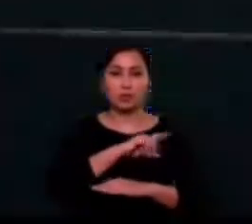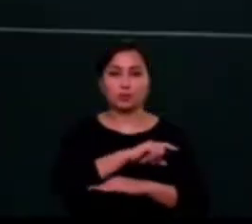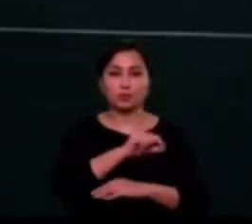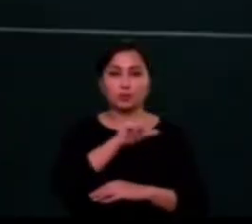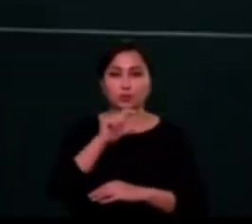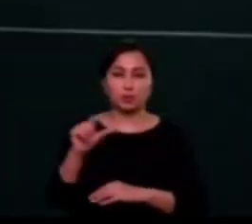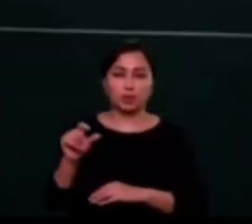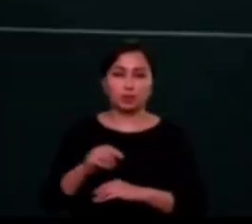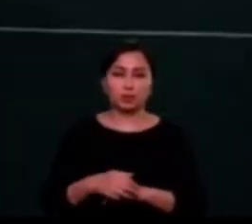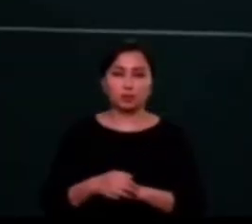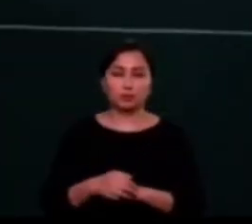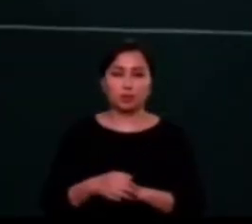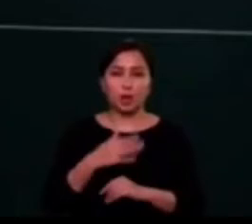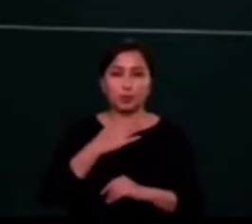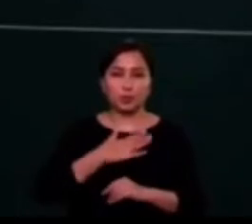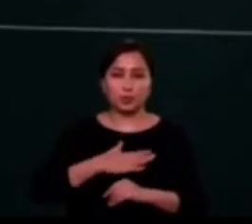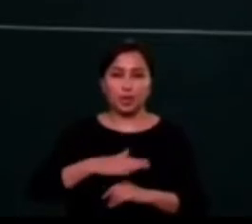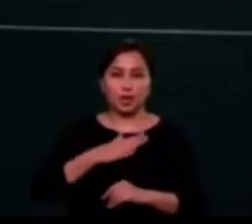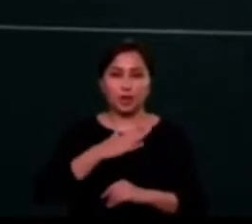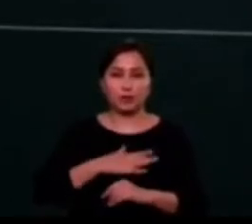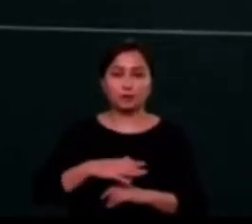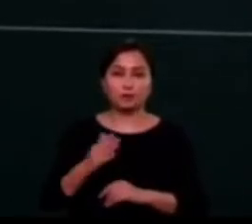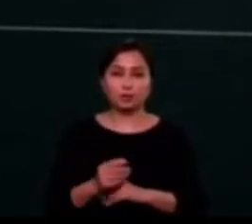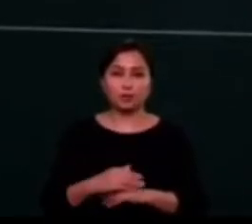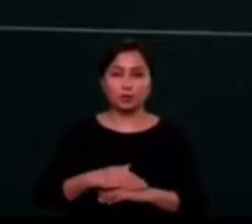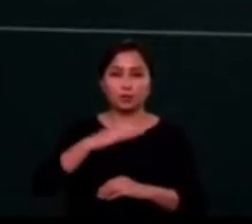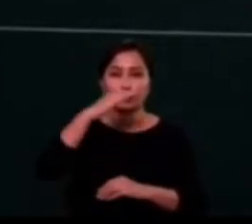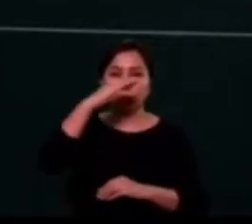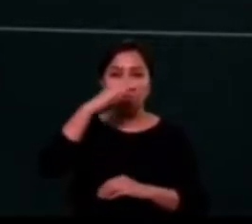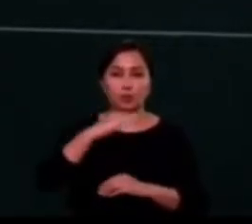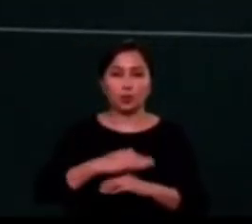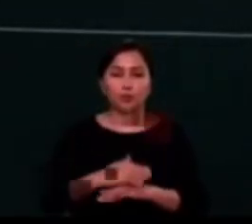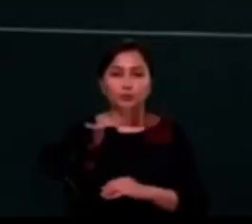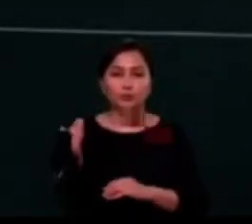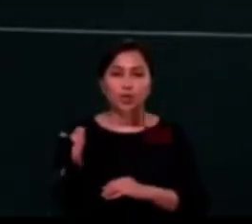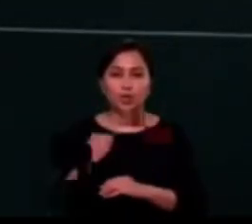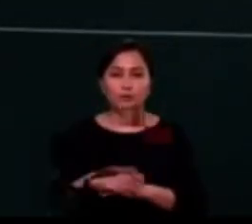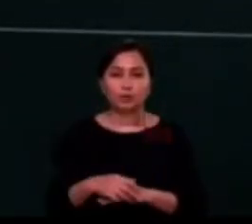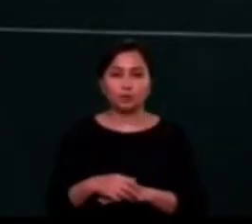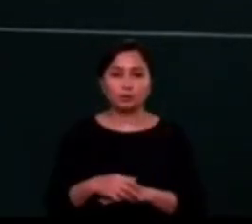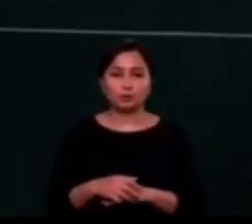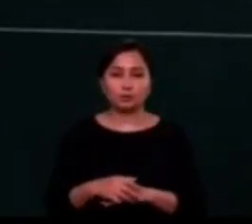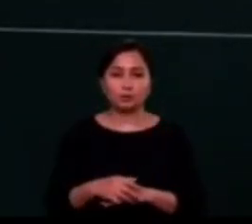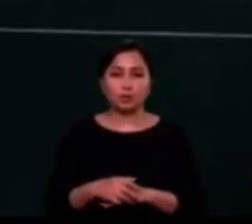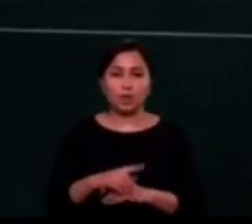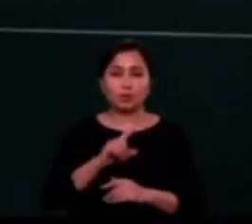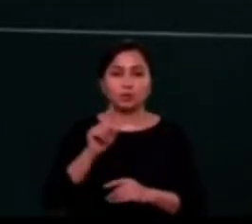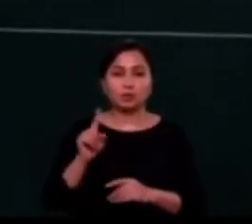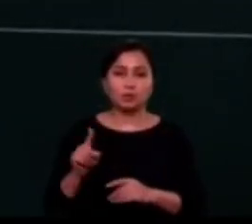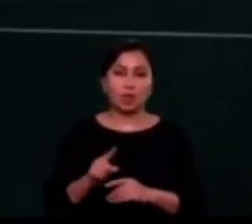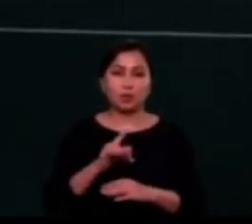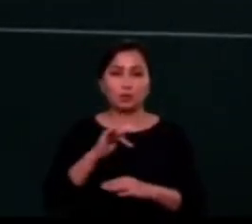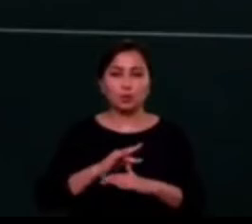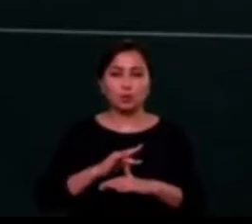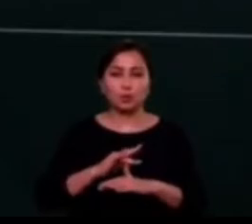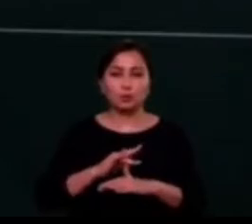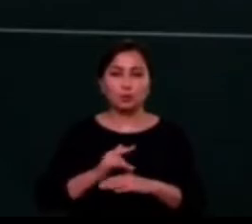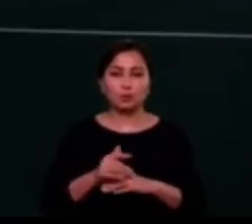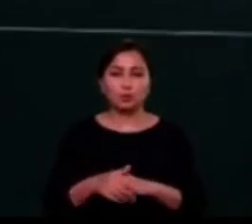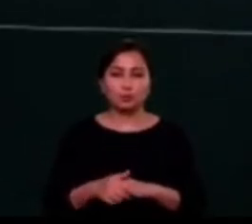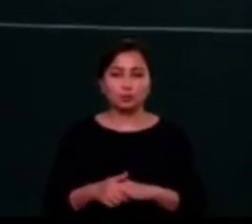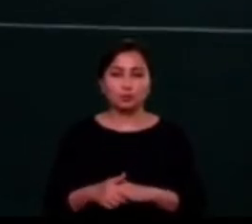строки. Ведем плавную линию вверх вправо, закругляем в